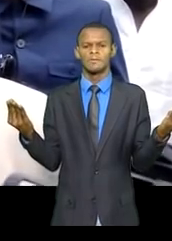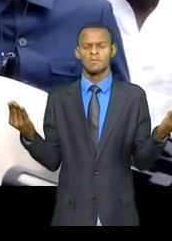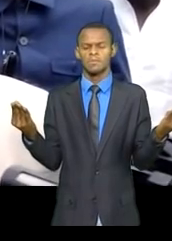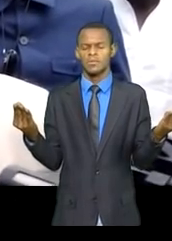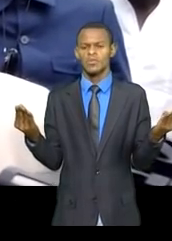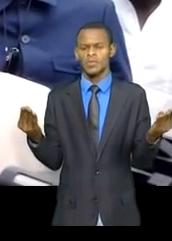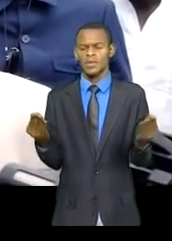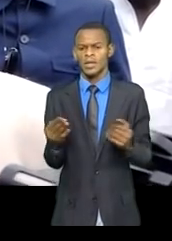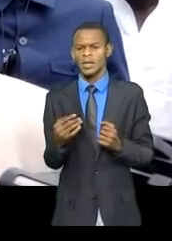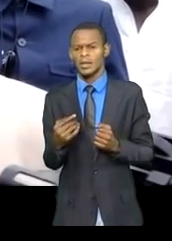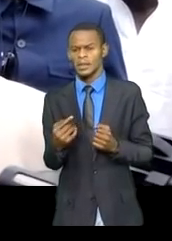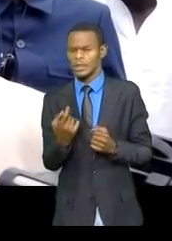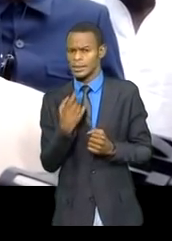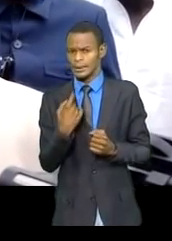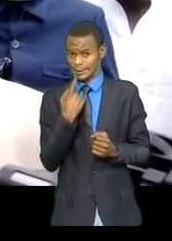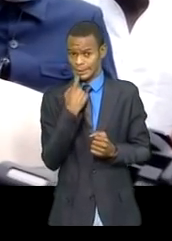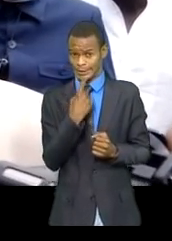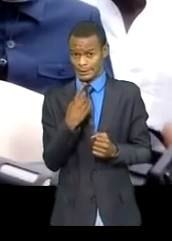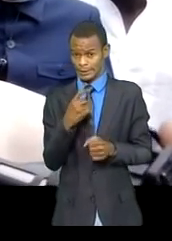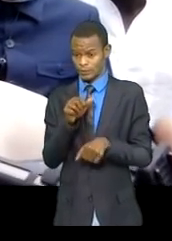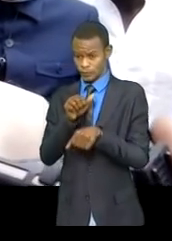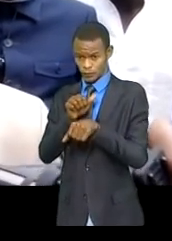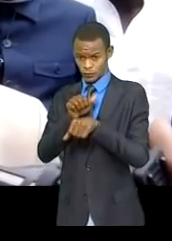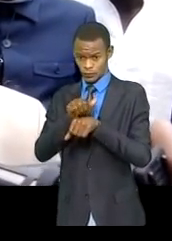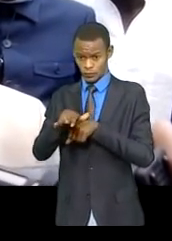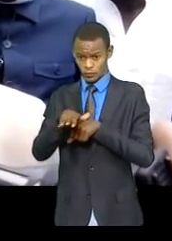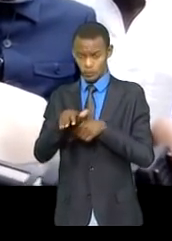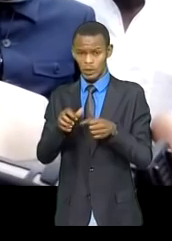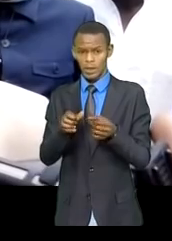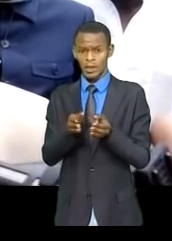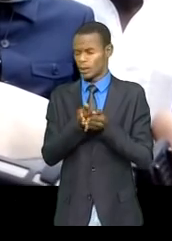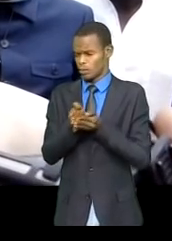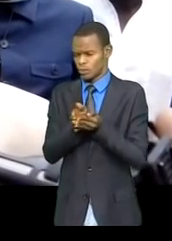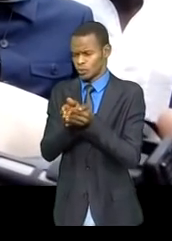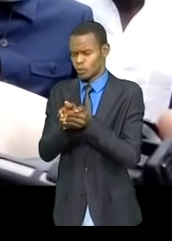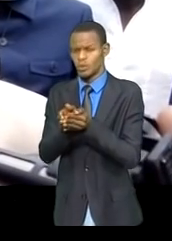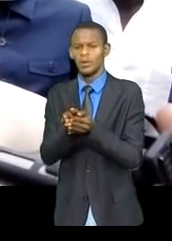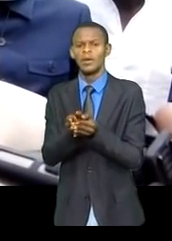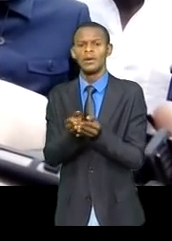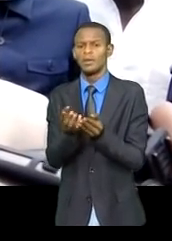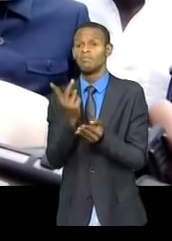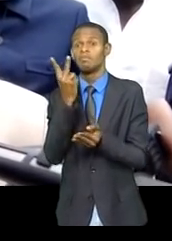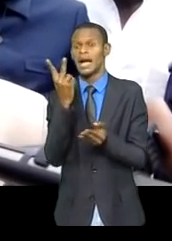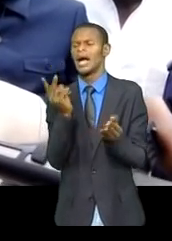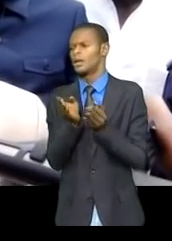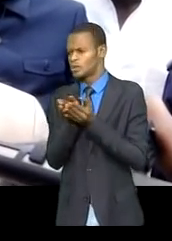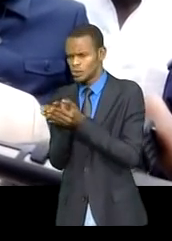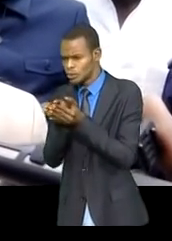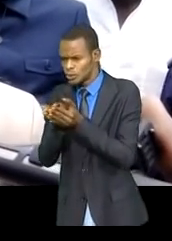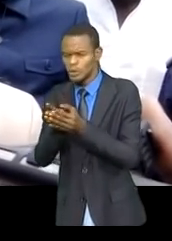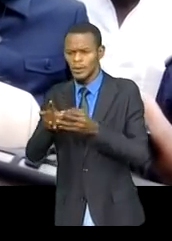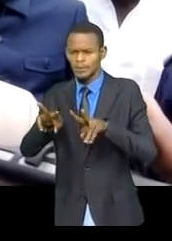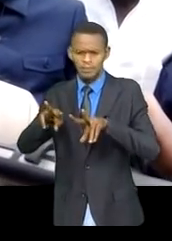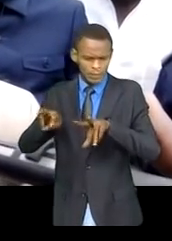une tour de contrôle pour le maître nageur et un investissement